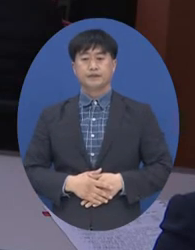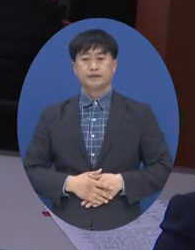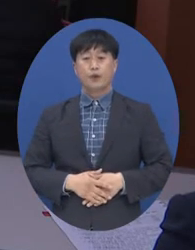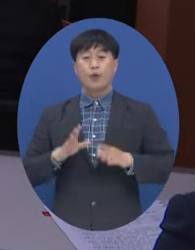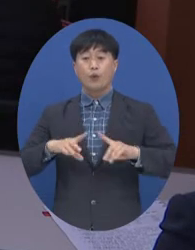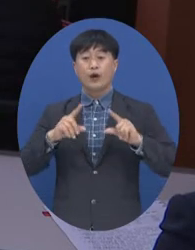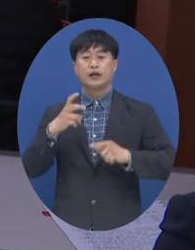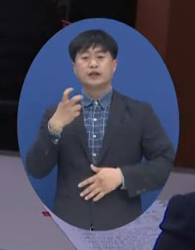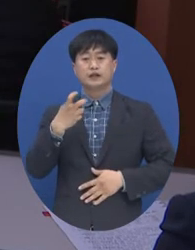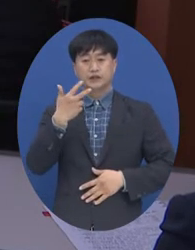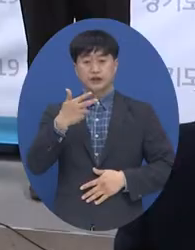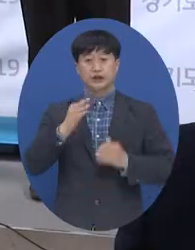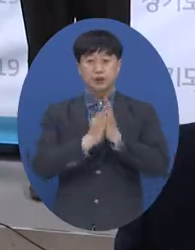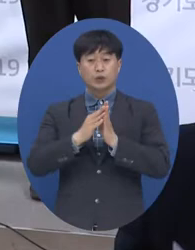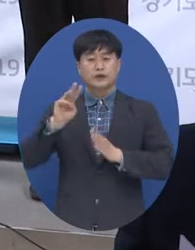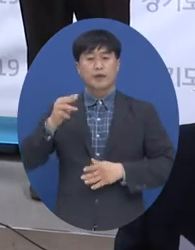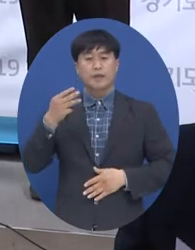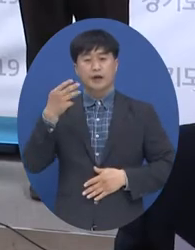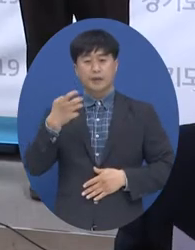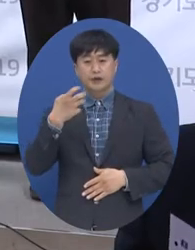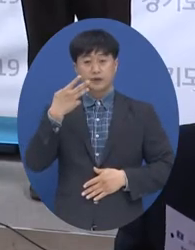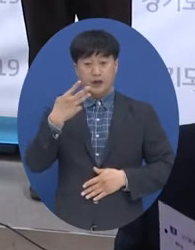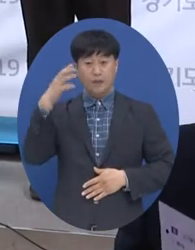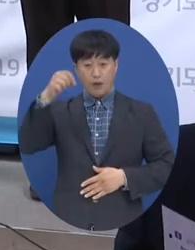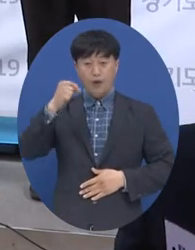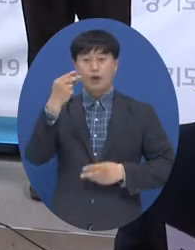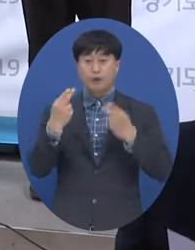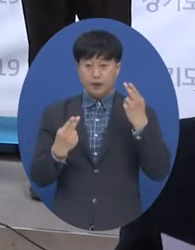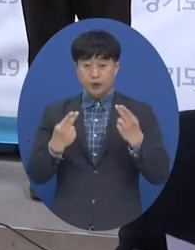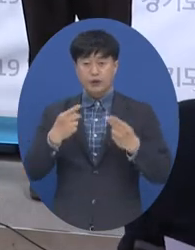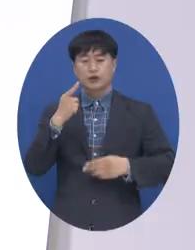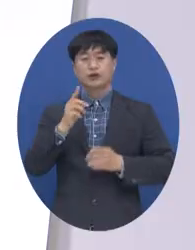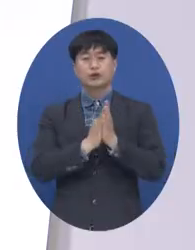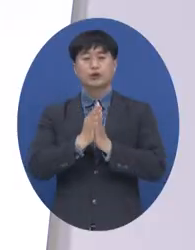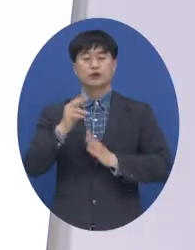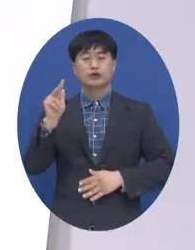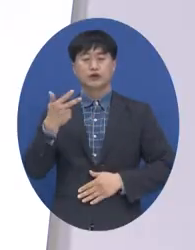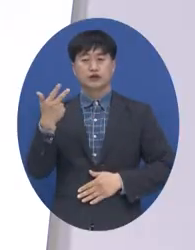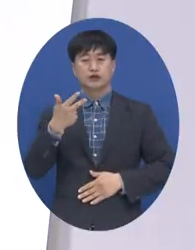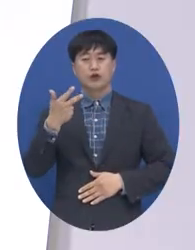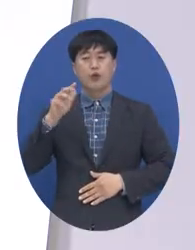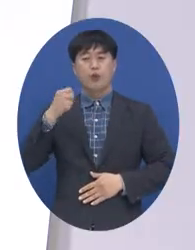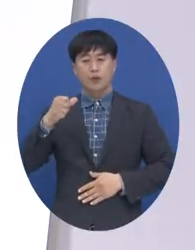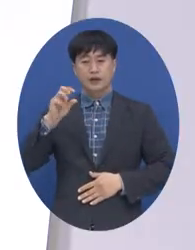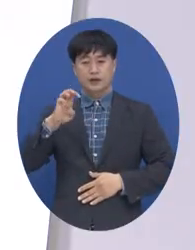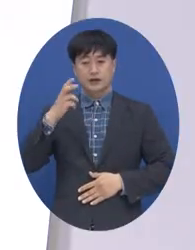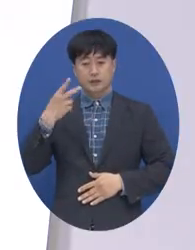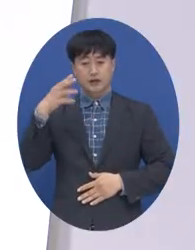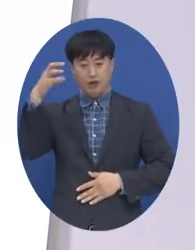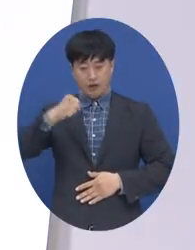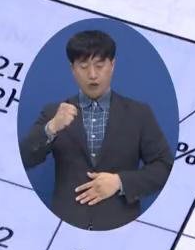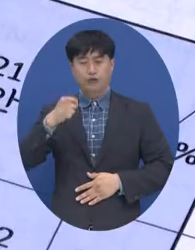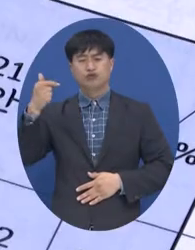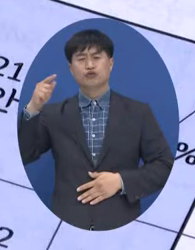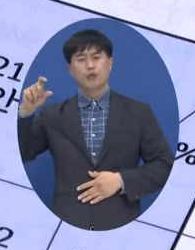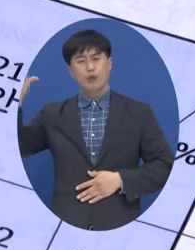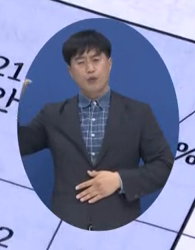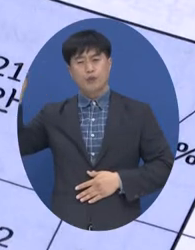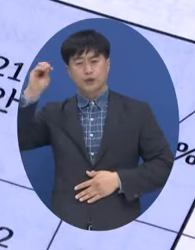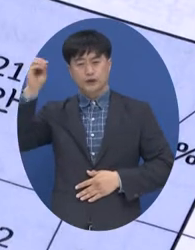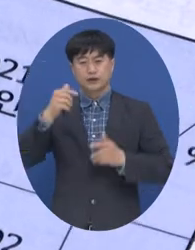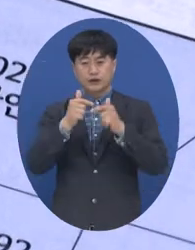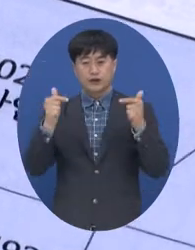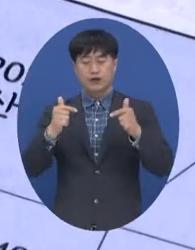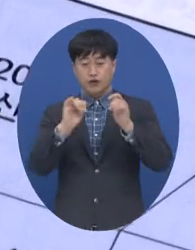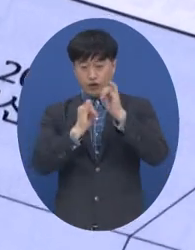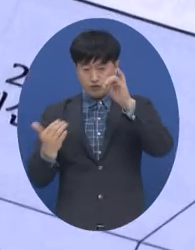밝혔습니다. 이는 올해 27조 383억 원보다 1조 7,542억 원,